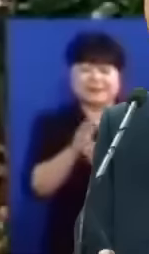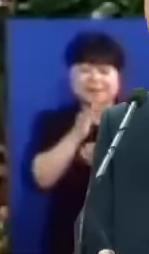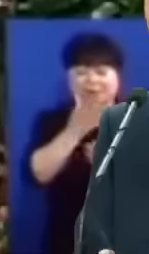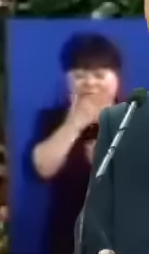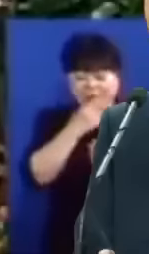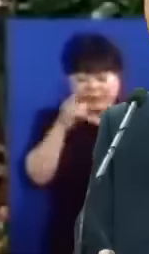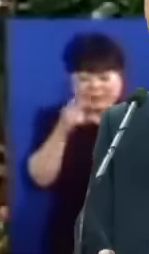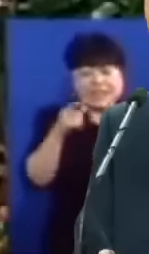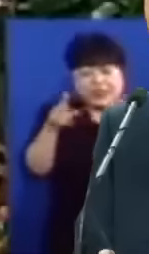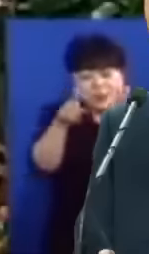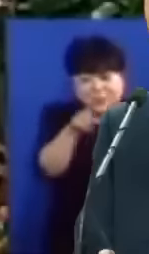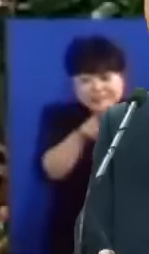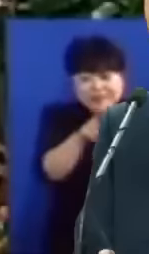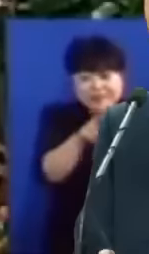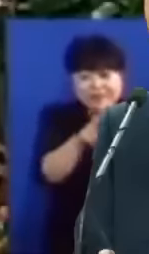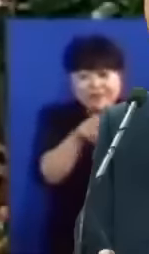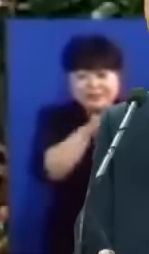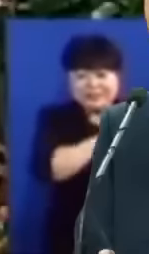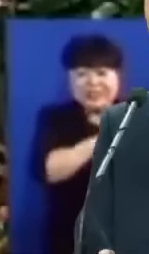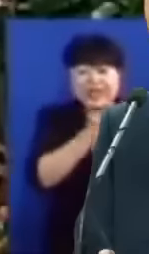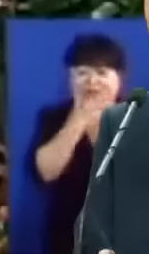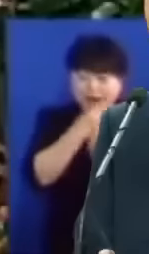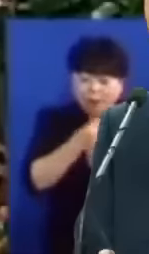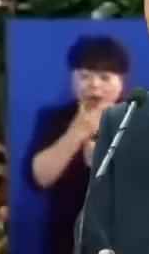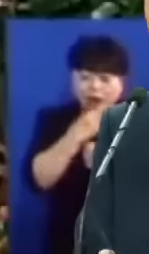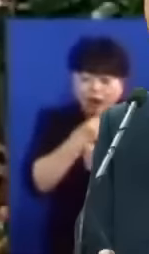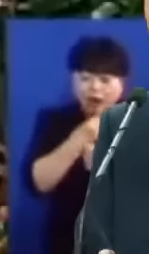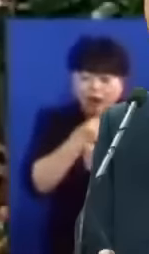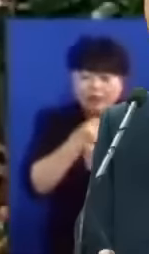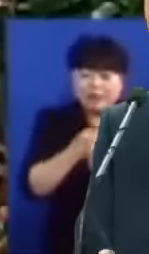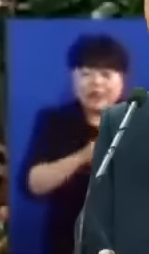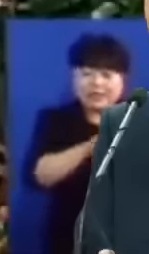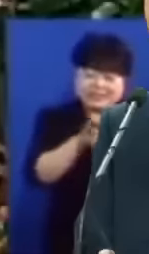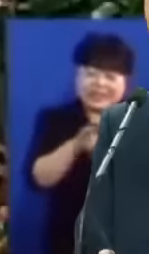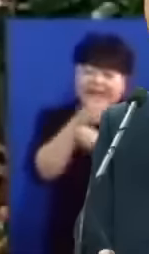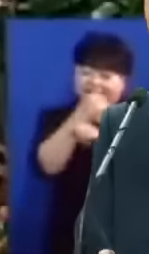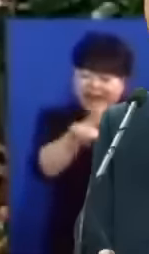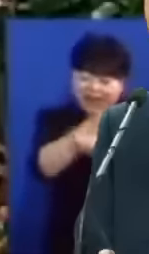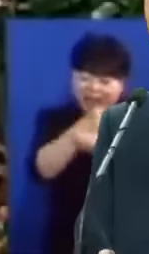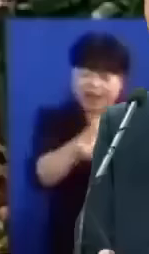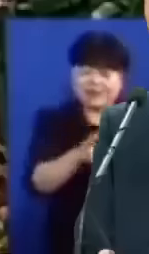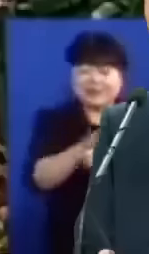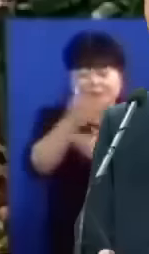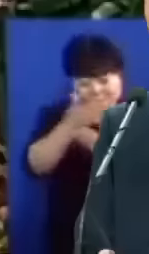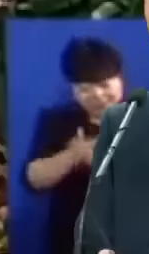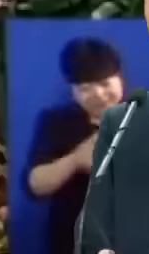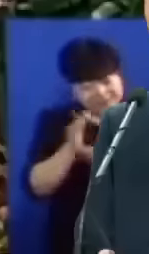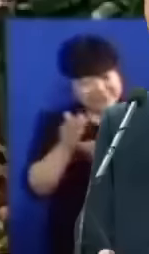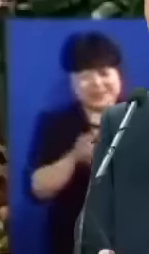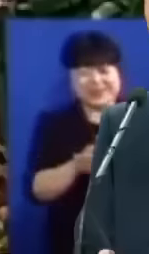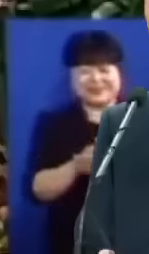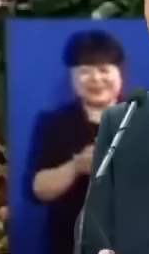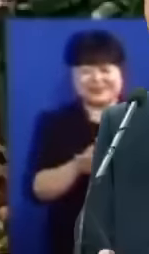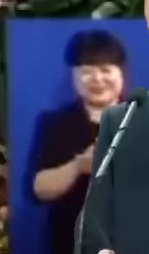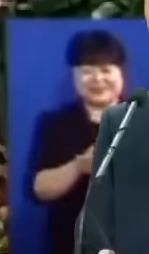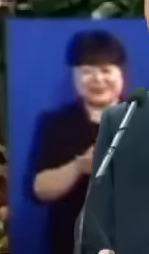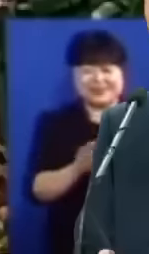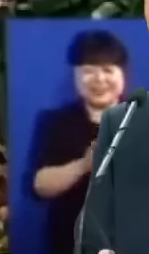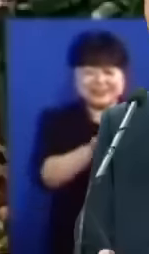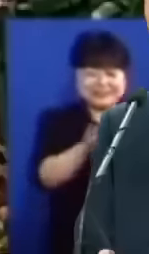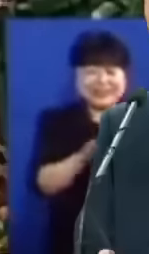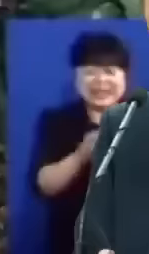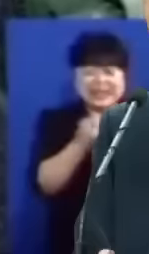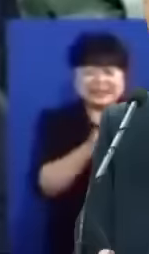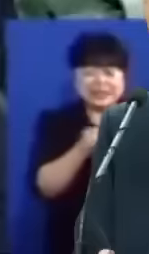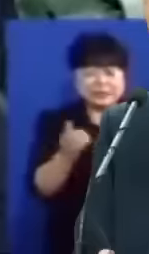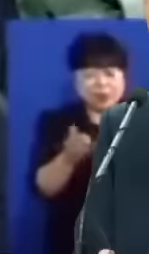참으로 행복하게 살려면 가장 중요한 것은 내가 사랑하고 사랑을 받아야 되는 것입니다. 사랑할